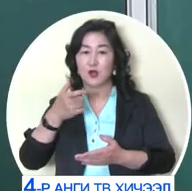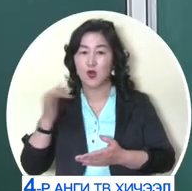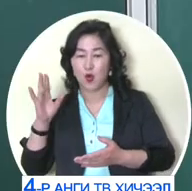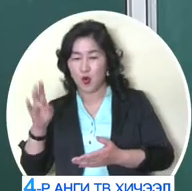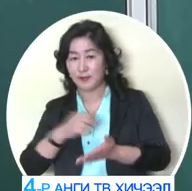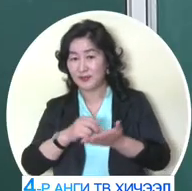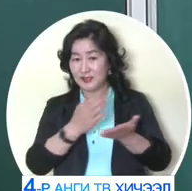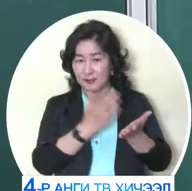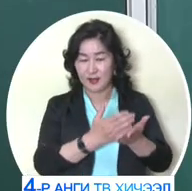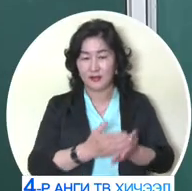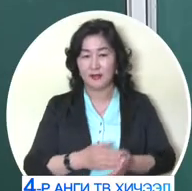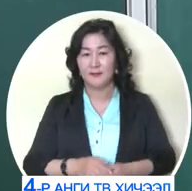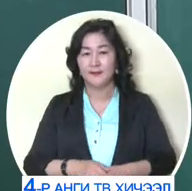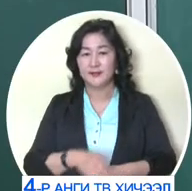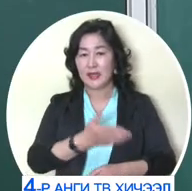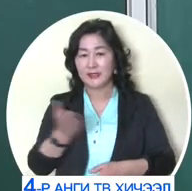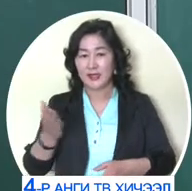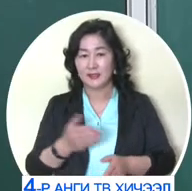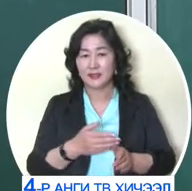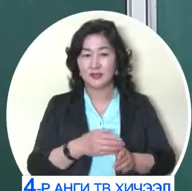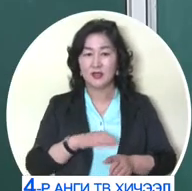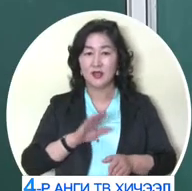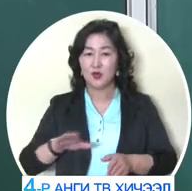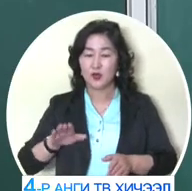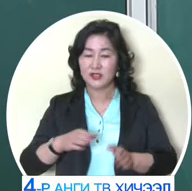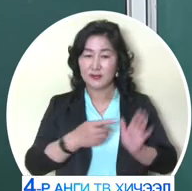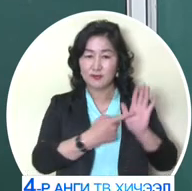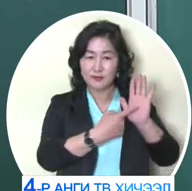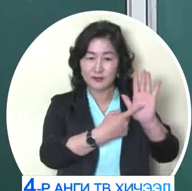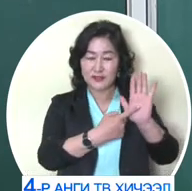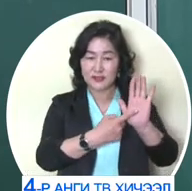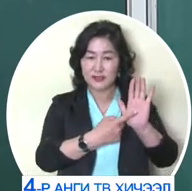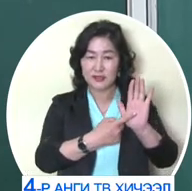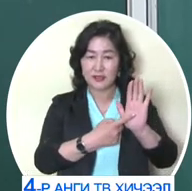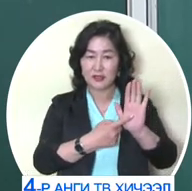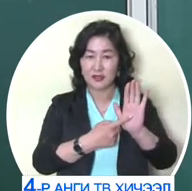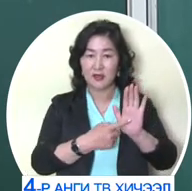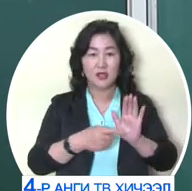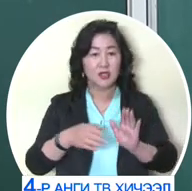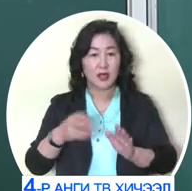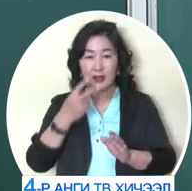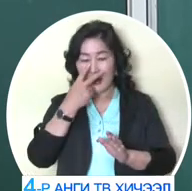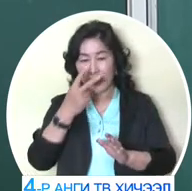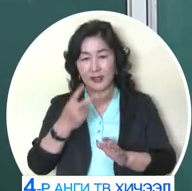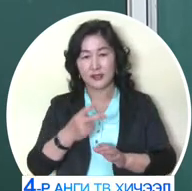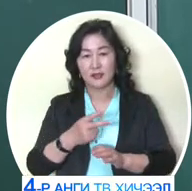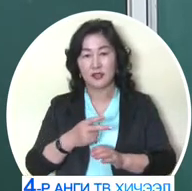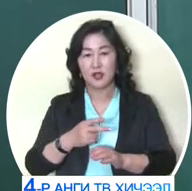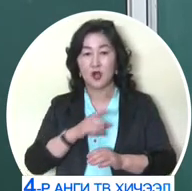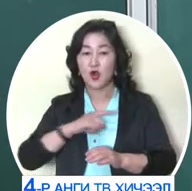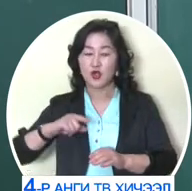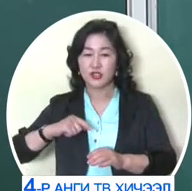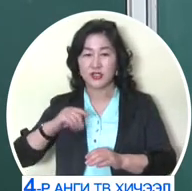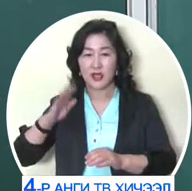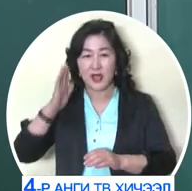За та бүхэн энэхүү сурагчийн бичсэн ирээдүгээ төсөөлж бичсэн ихийг сонсоод өөрсдийнхөө бас ирээдүйн